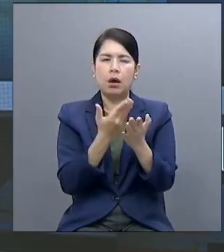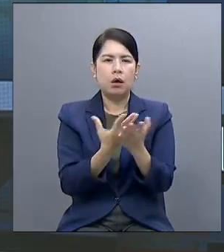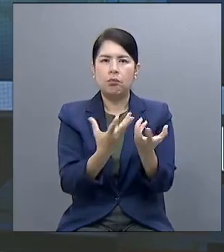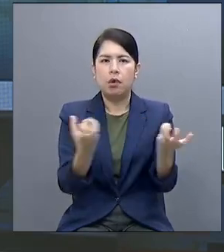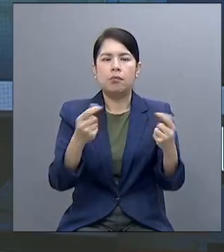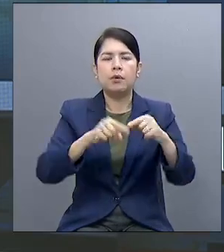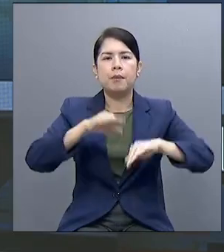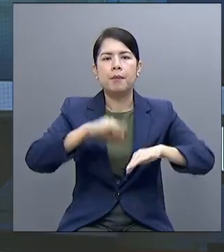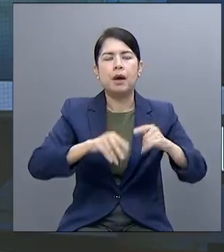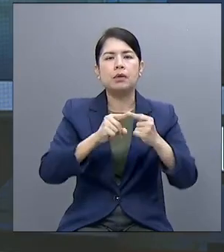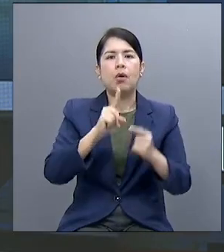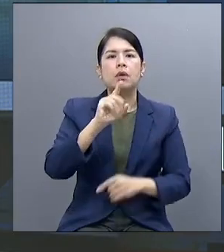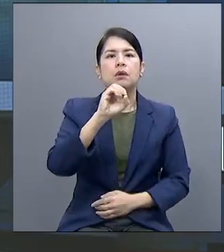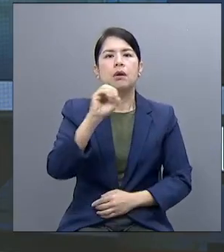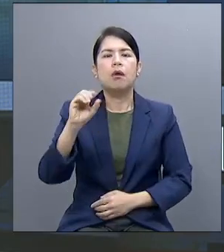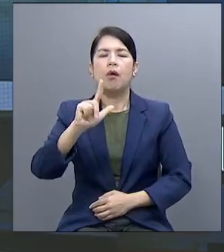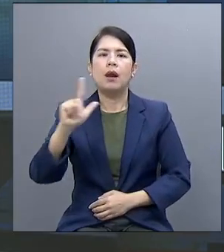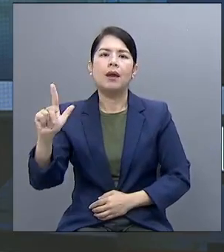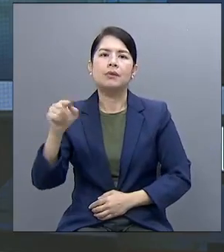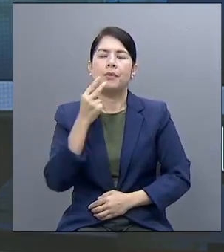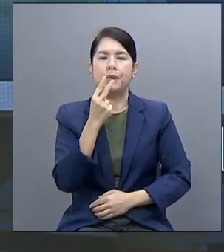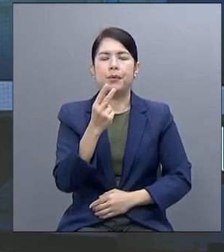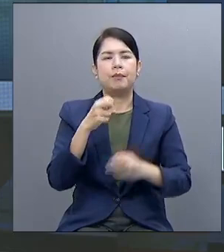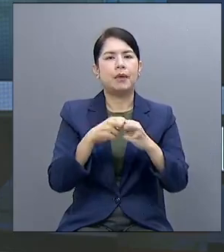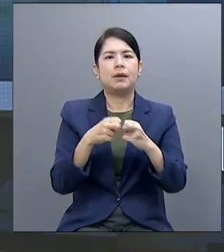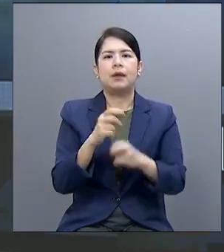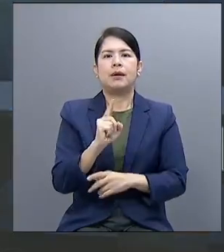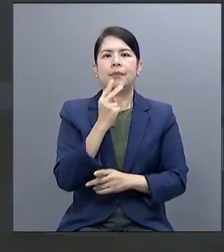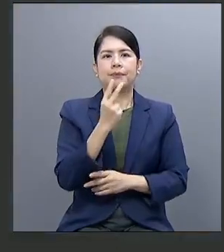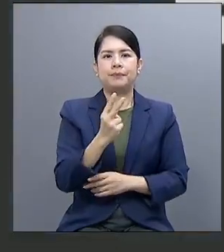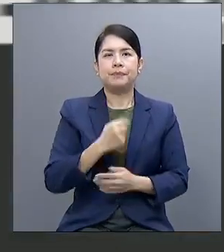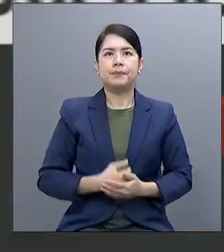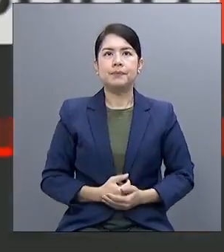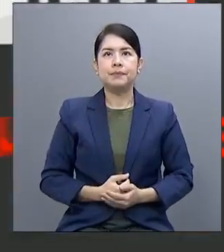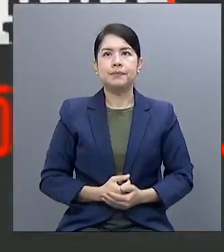า100ล้านบาทเรื่องนี้จะเป็นอย่างไรติดตามจากรายงานค่ะ